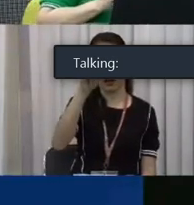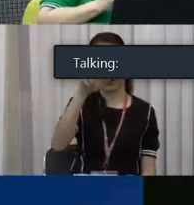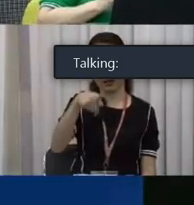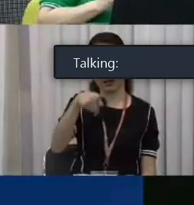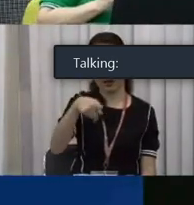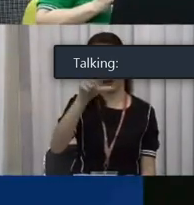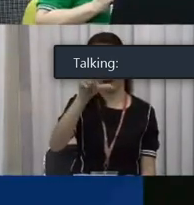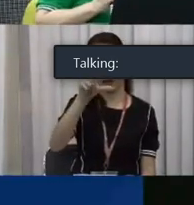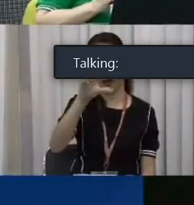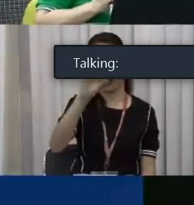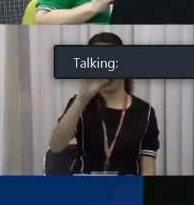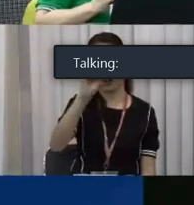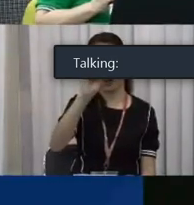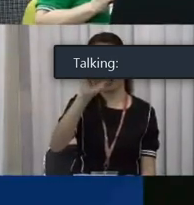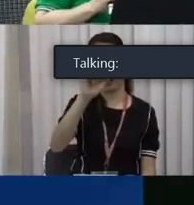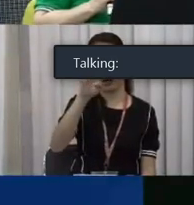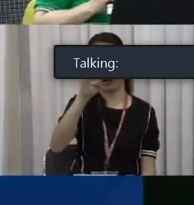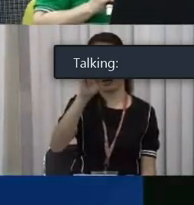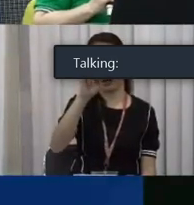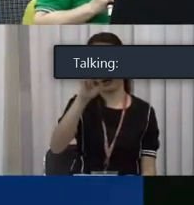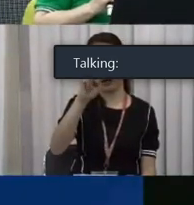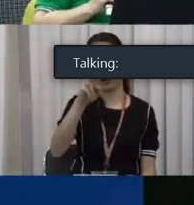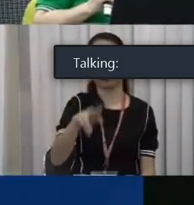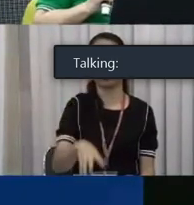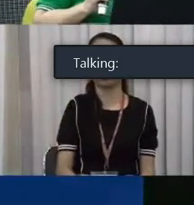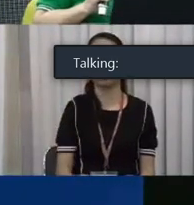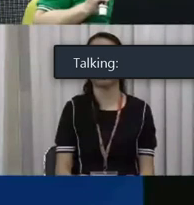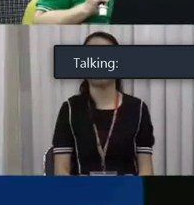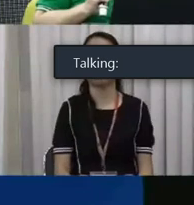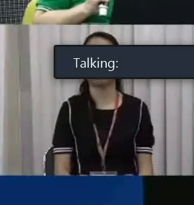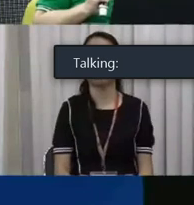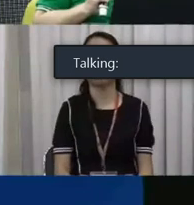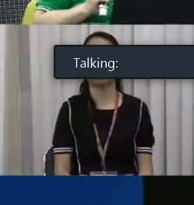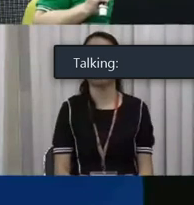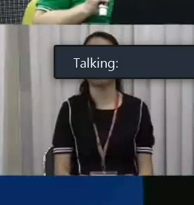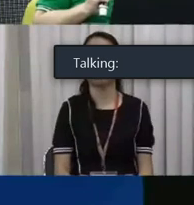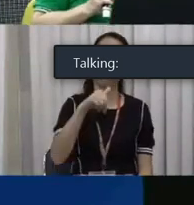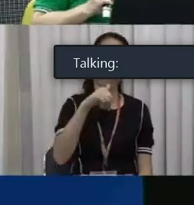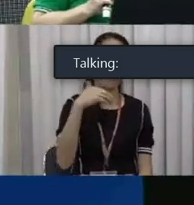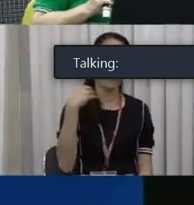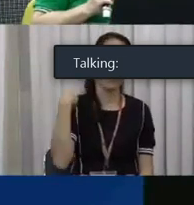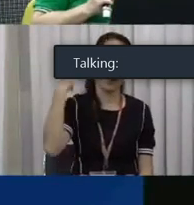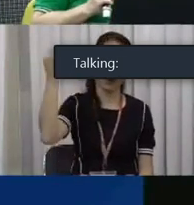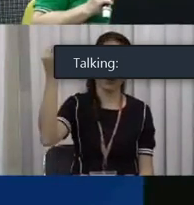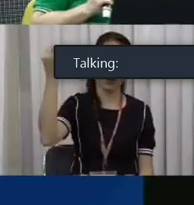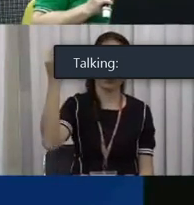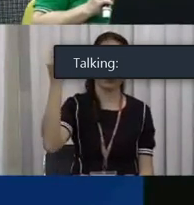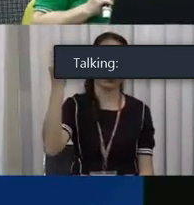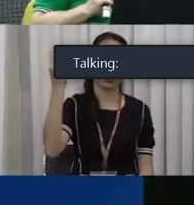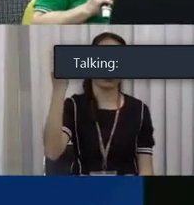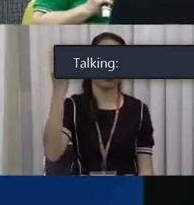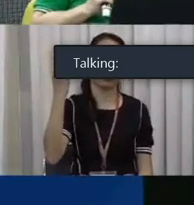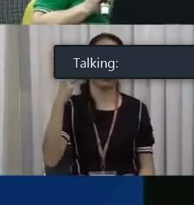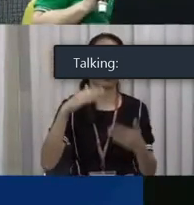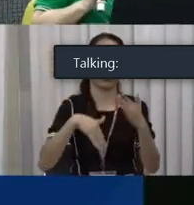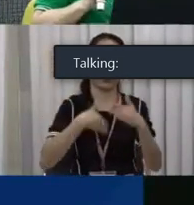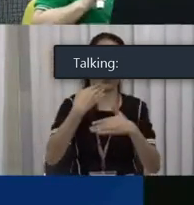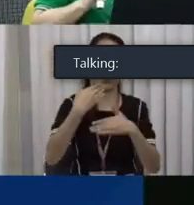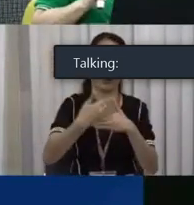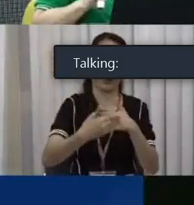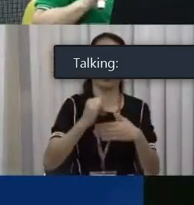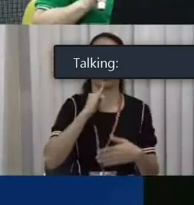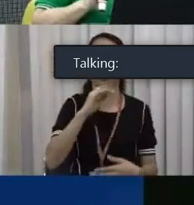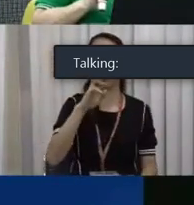power over aning mga punto, no? Reasonable ROI. Kung maingon tag